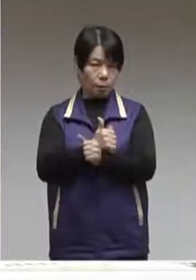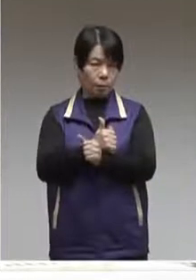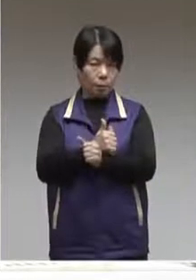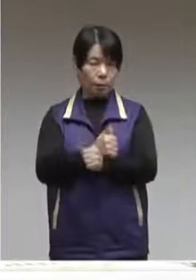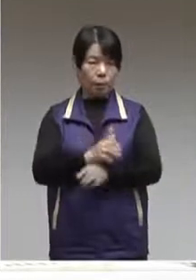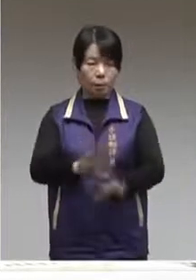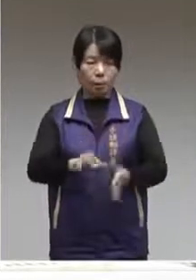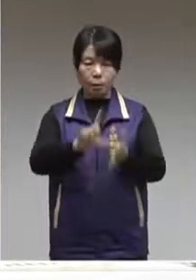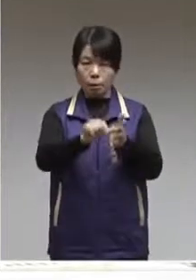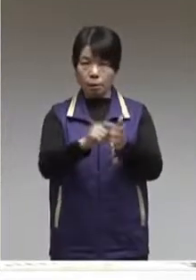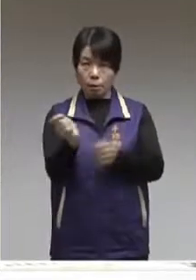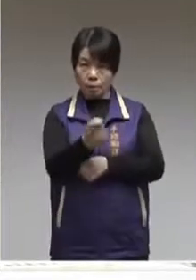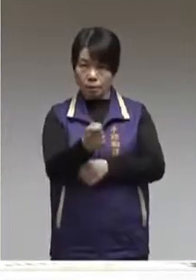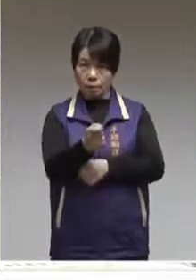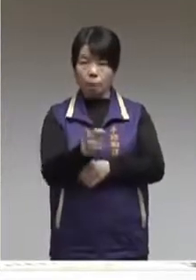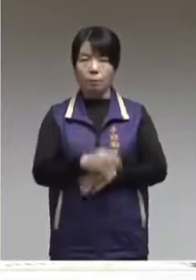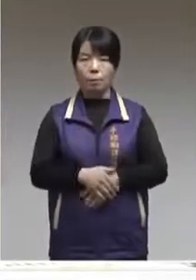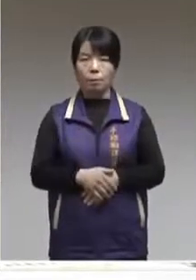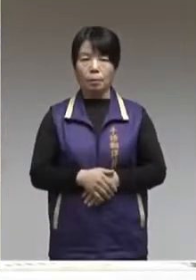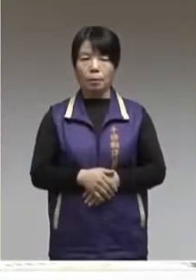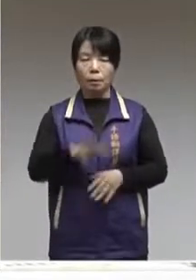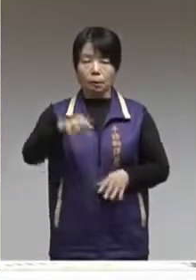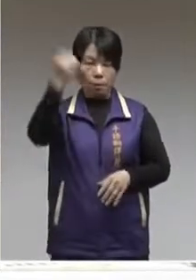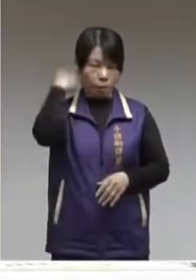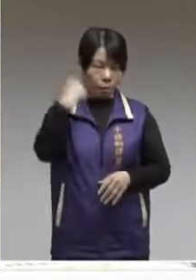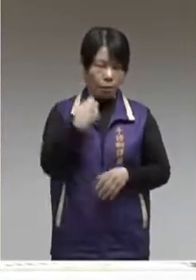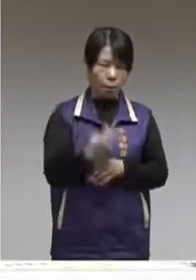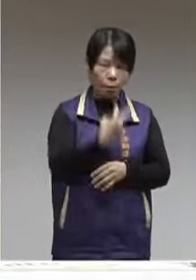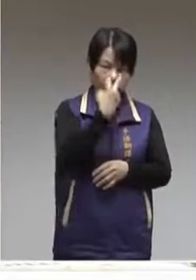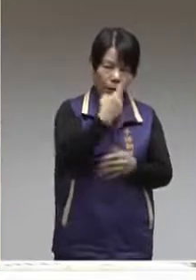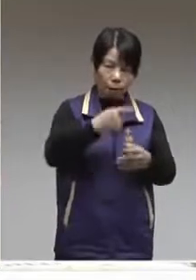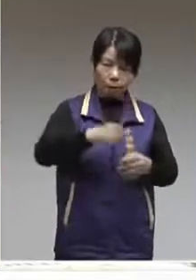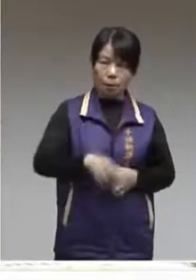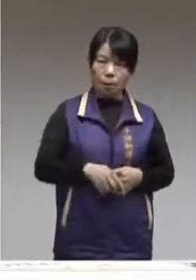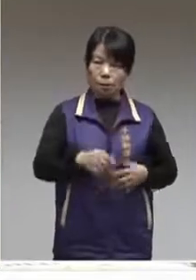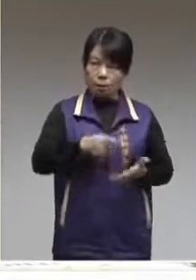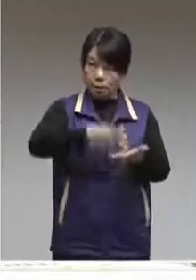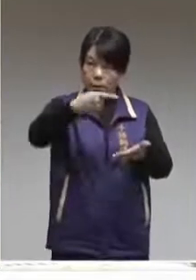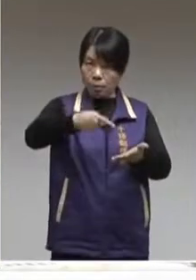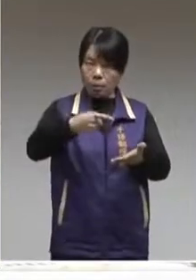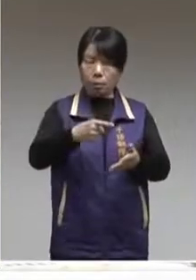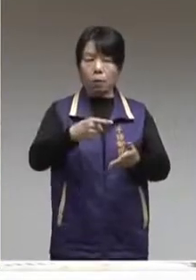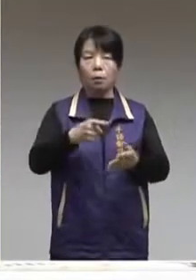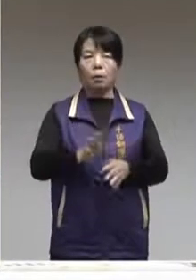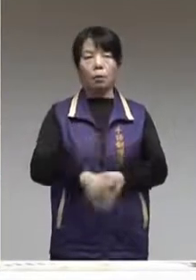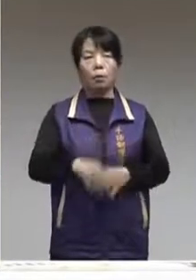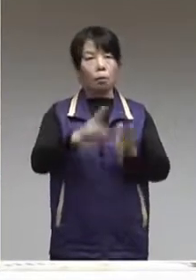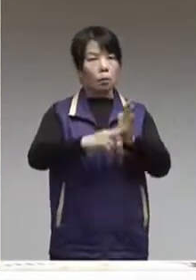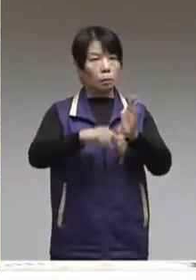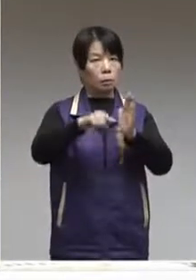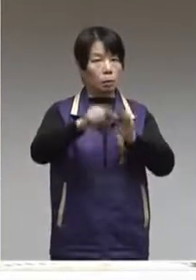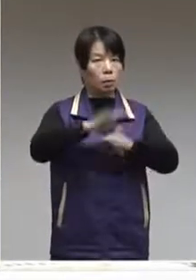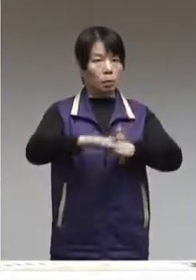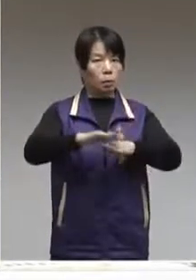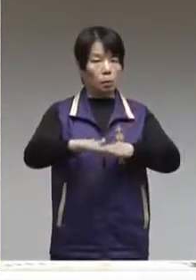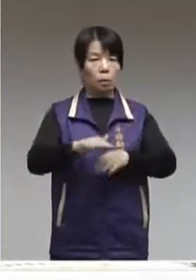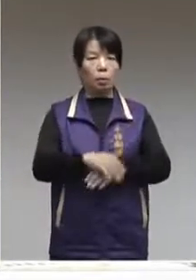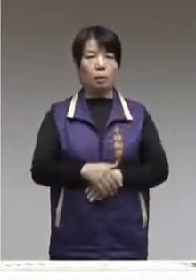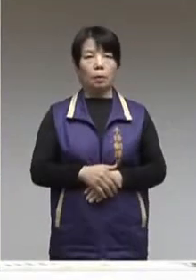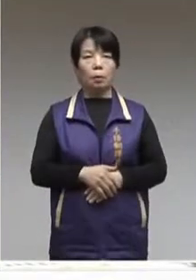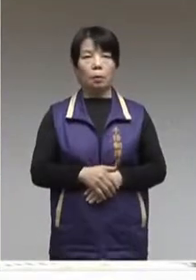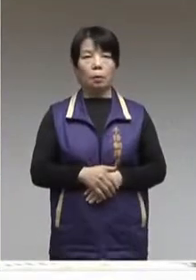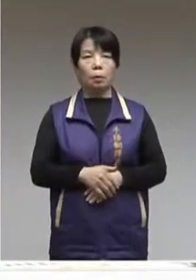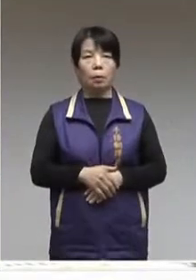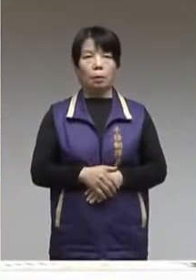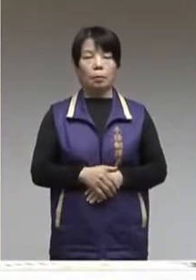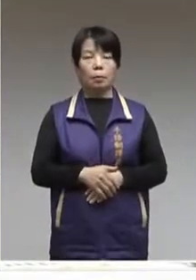假如时间比较快，譬如说你透早裁剪第一届嘛，三十几，我拢会讲，无等下 同检你个验出来，我